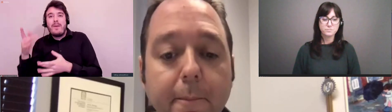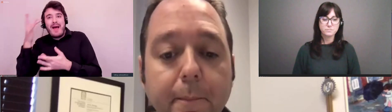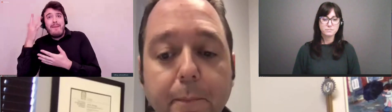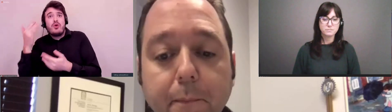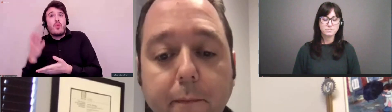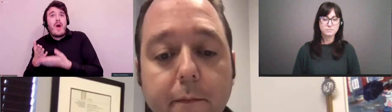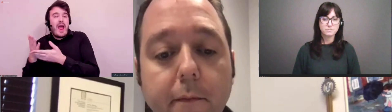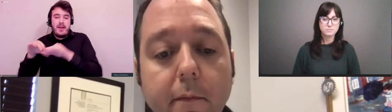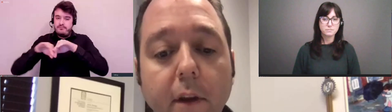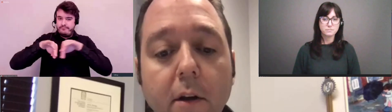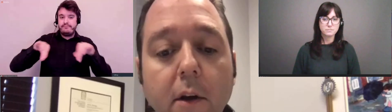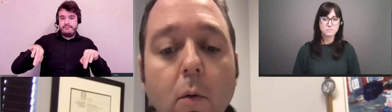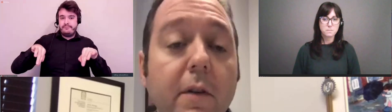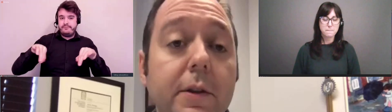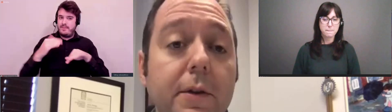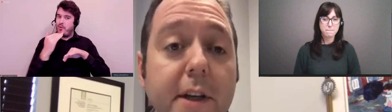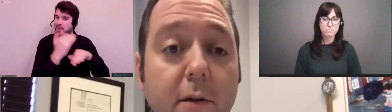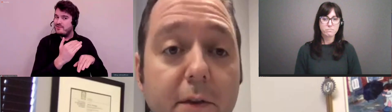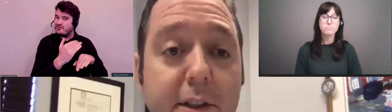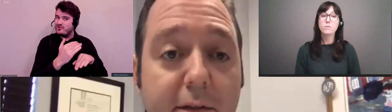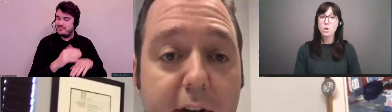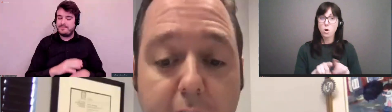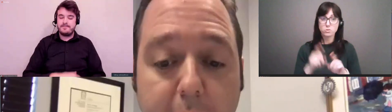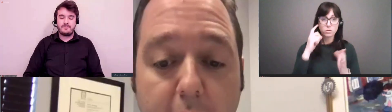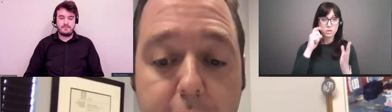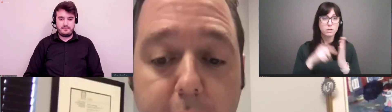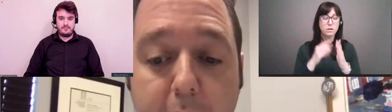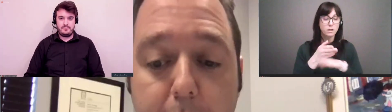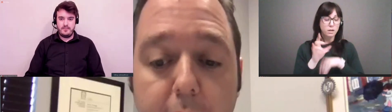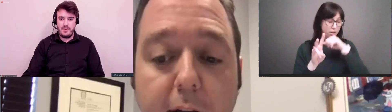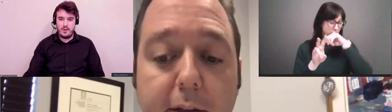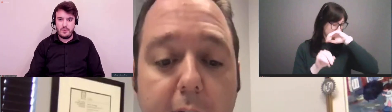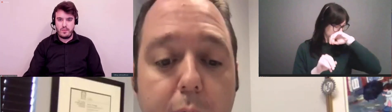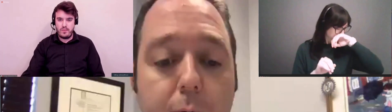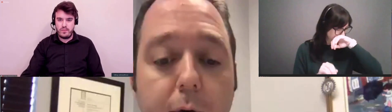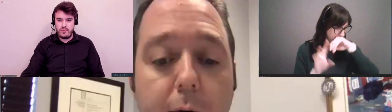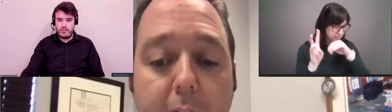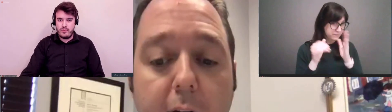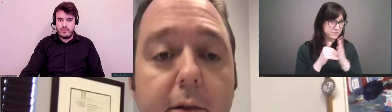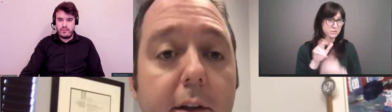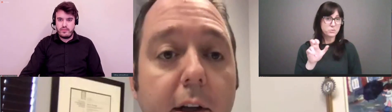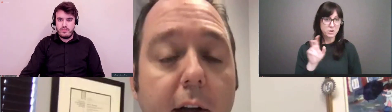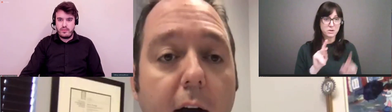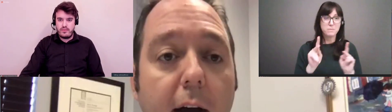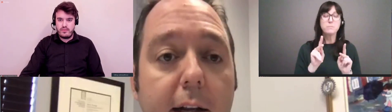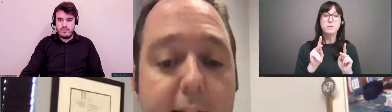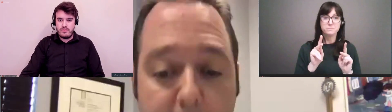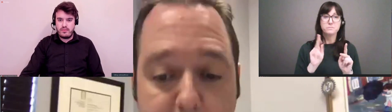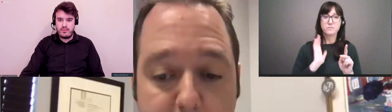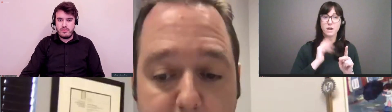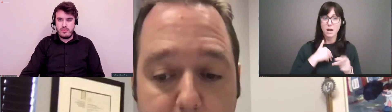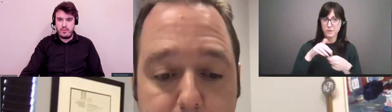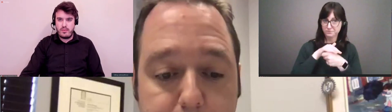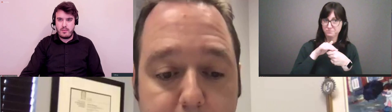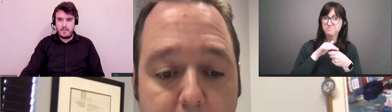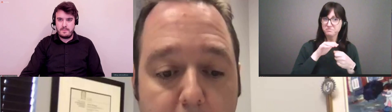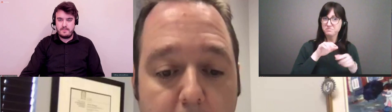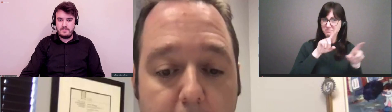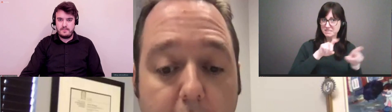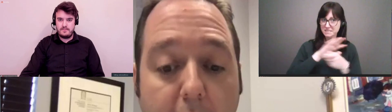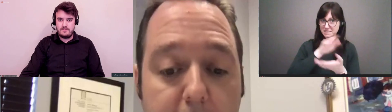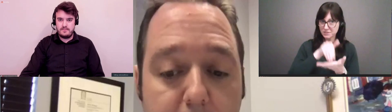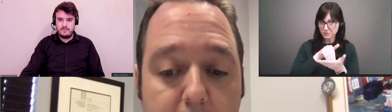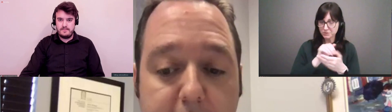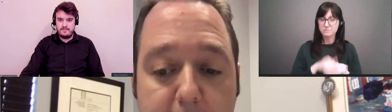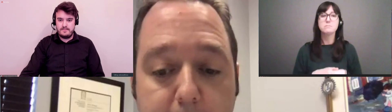hospitaliers. We've also seen over 7,300 people at the Brewer Arena testing center. There